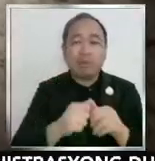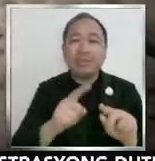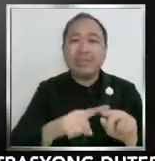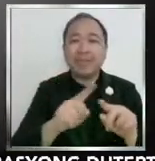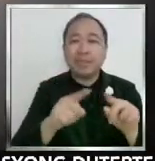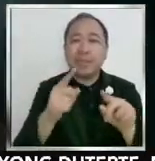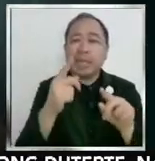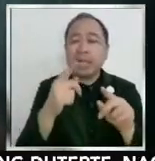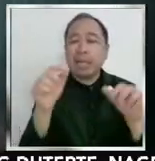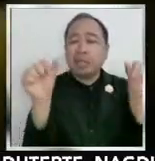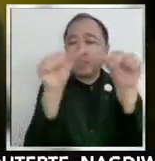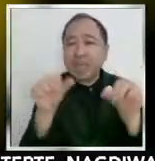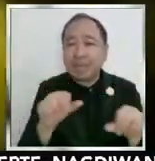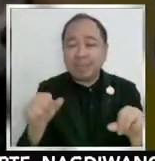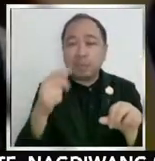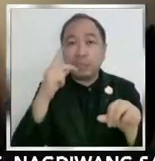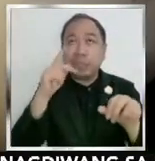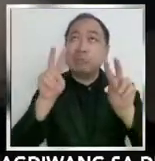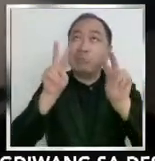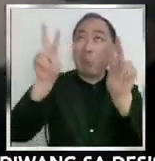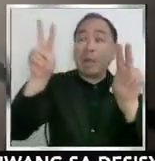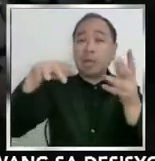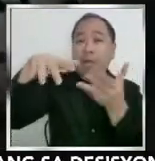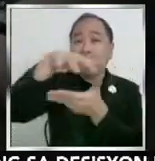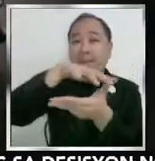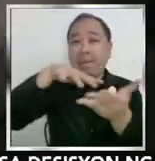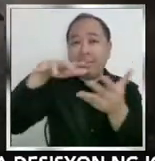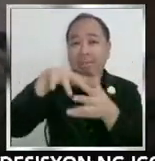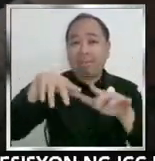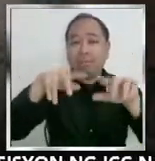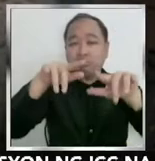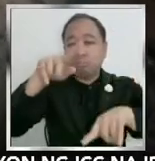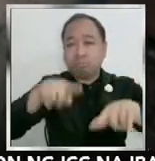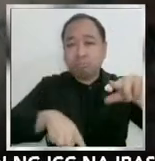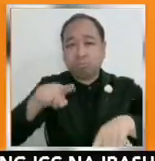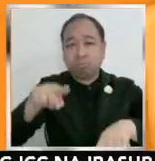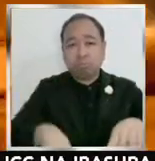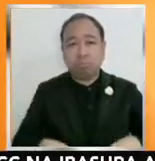sa GMA Integrated News, Dano Tingkungko, nakatutok, 24 oras.